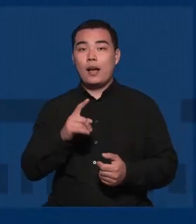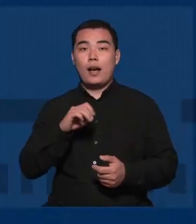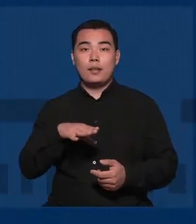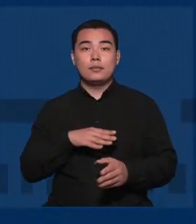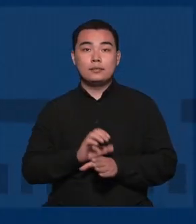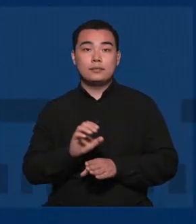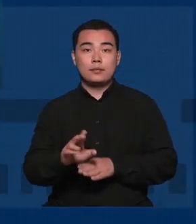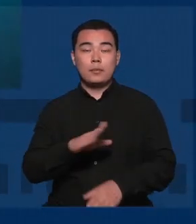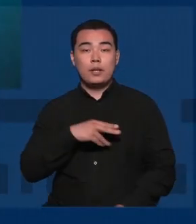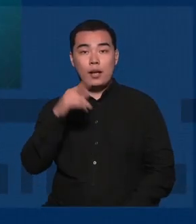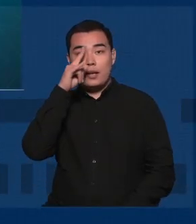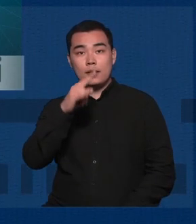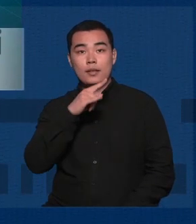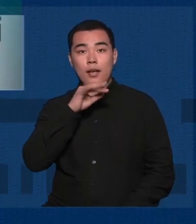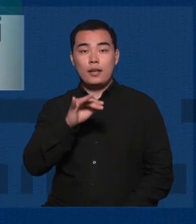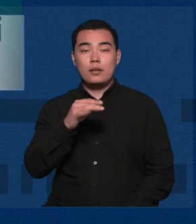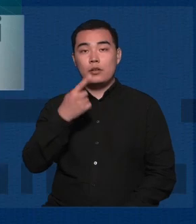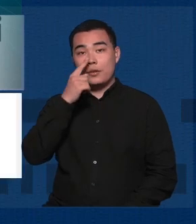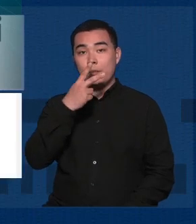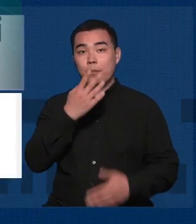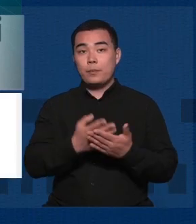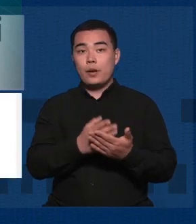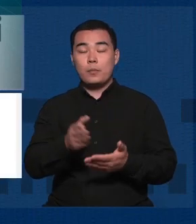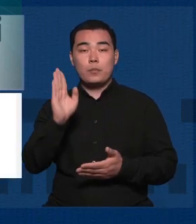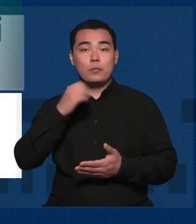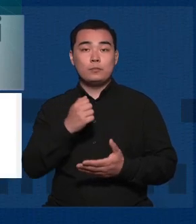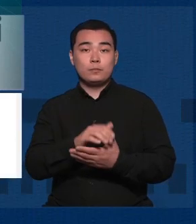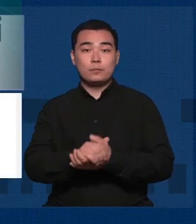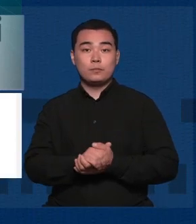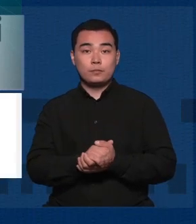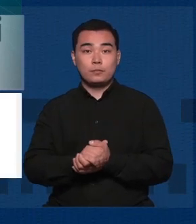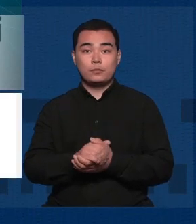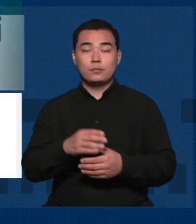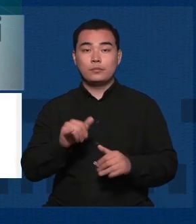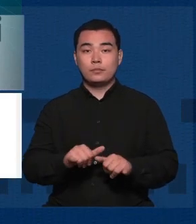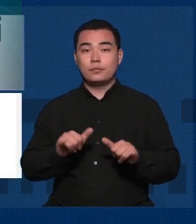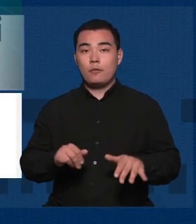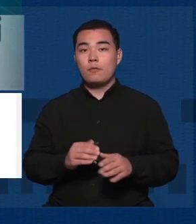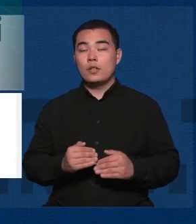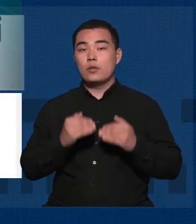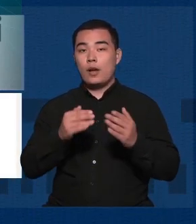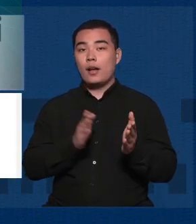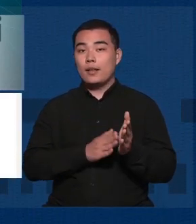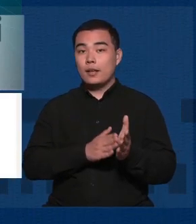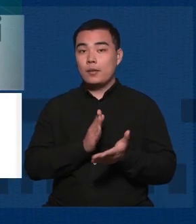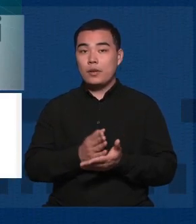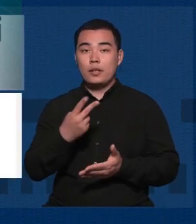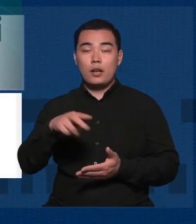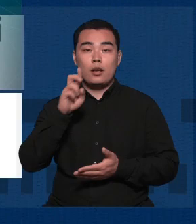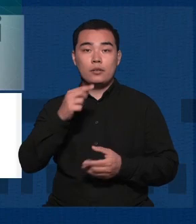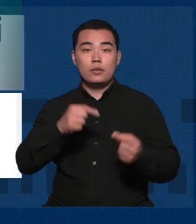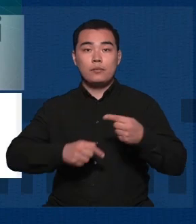жолдады. Қазақстан Үндістанмен арадағы ұзақ жылғы стратегиялық серіктестікті жоғар бағалайды. Екі ел